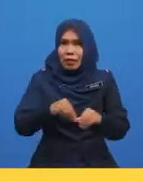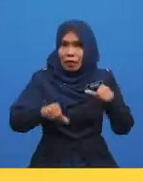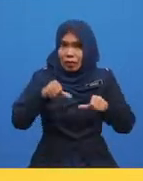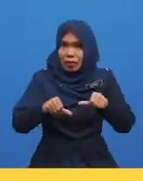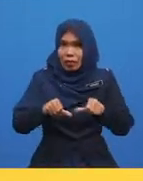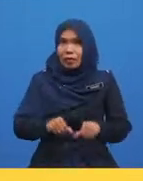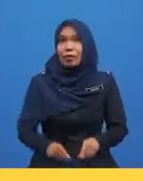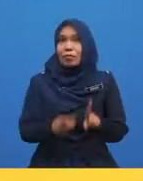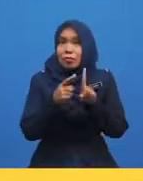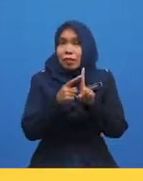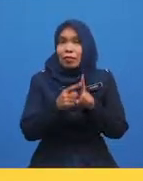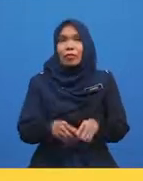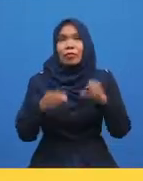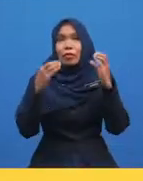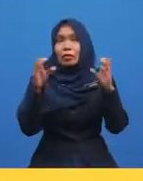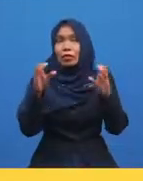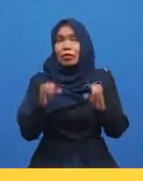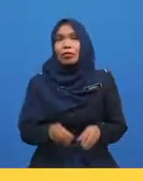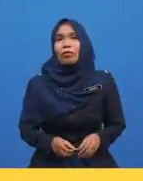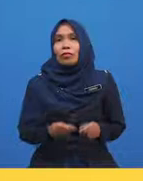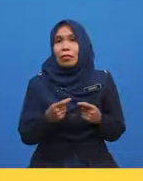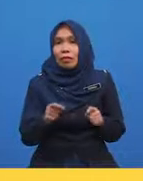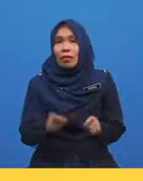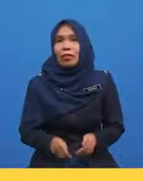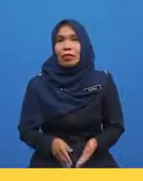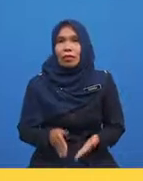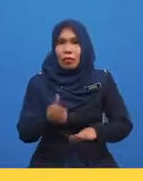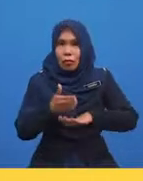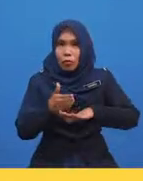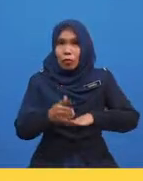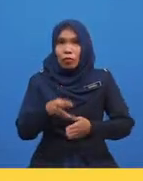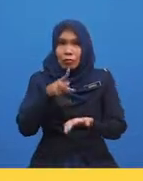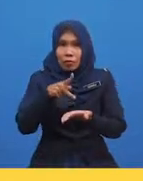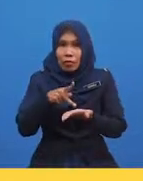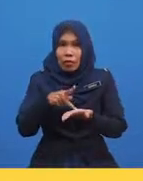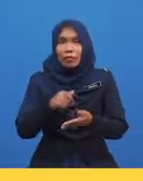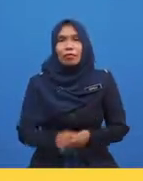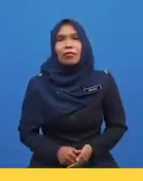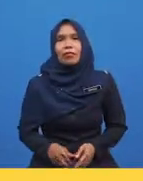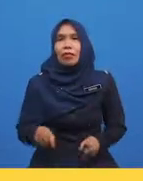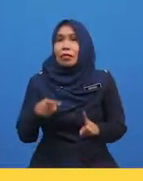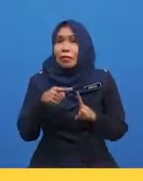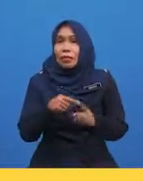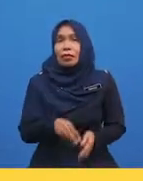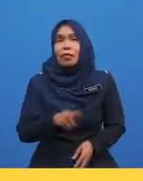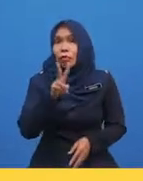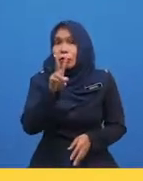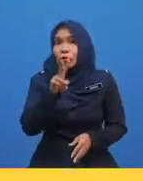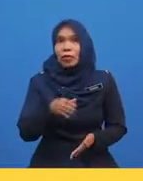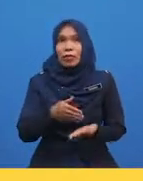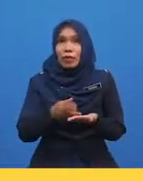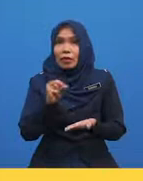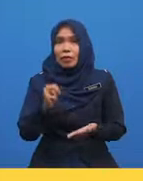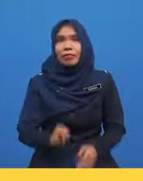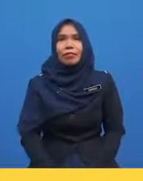cikgu telah memotong kek kepada dua bahagian. Daripada sebiji kek